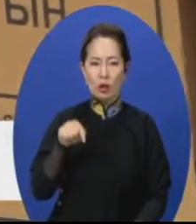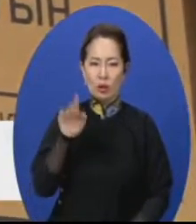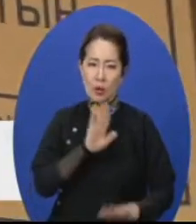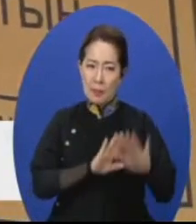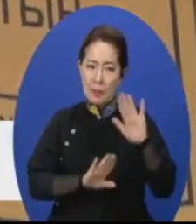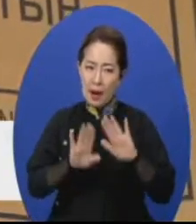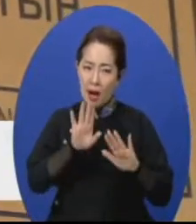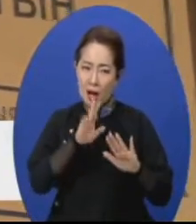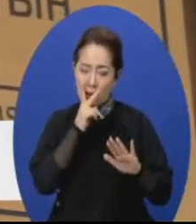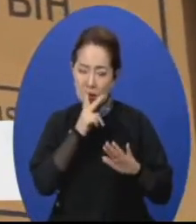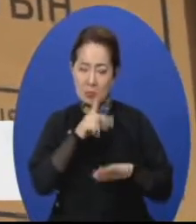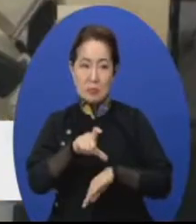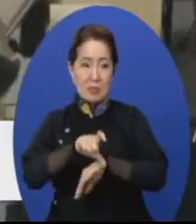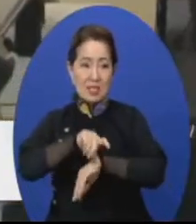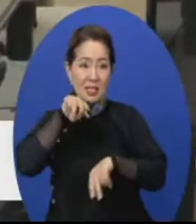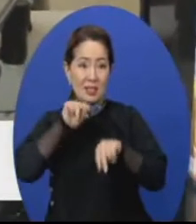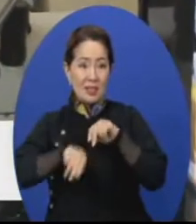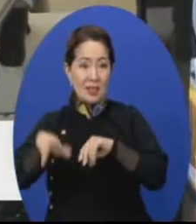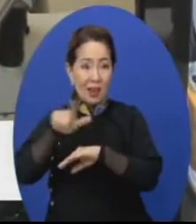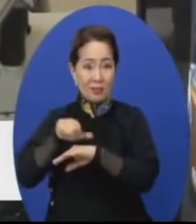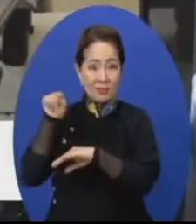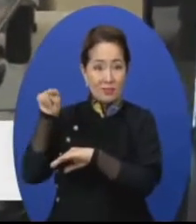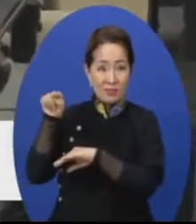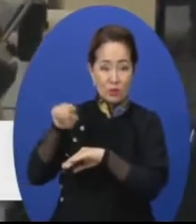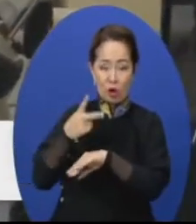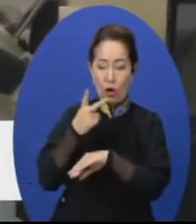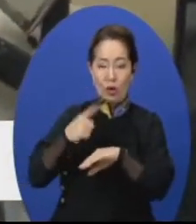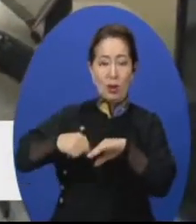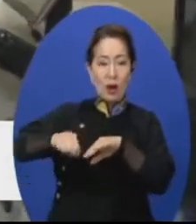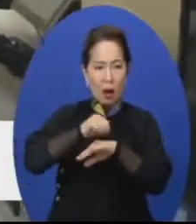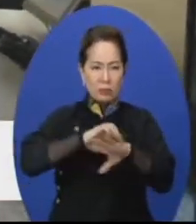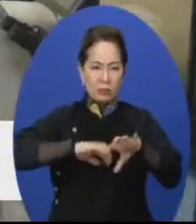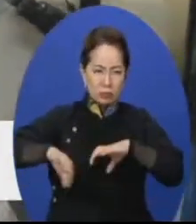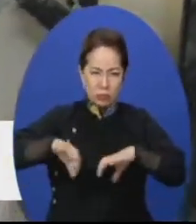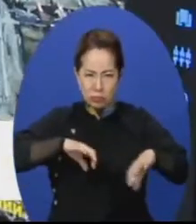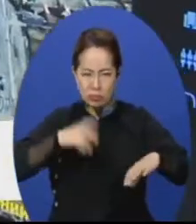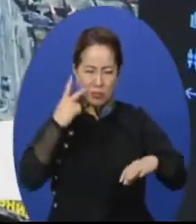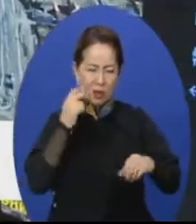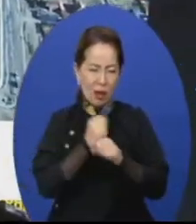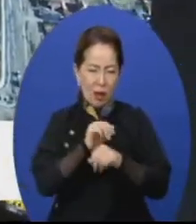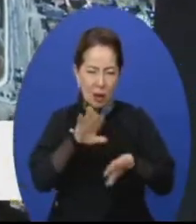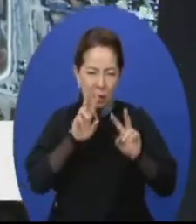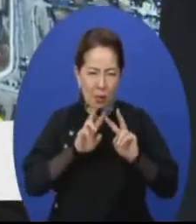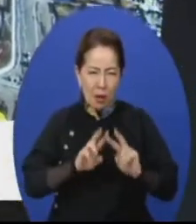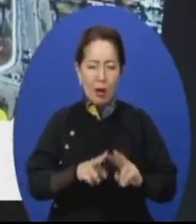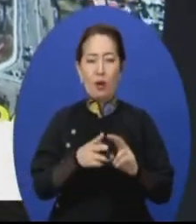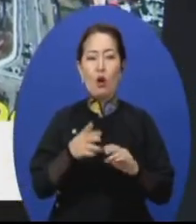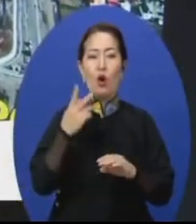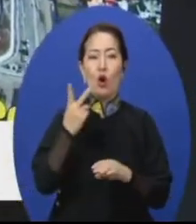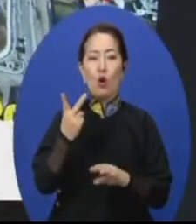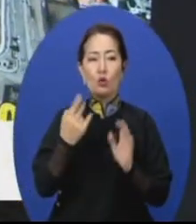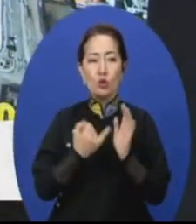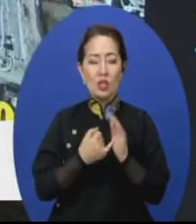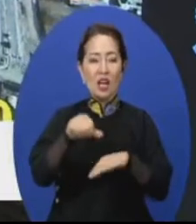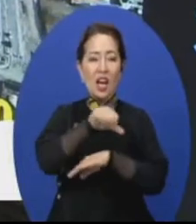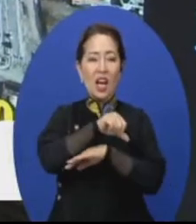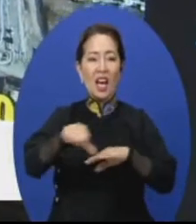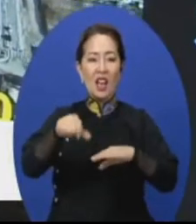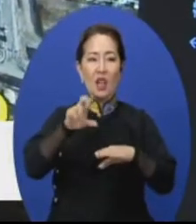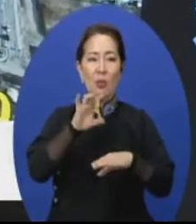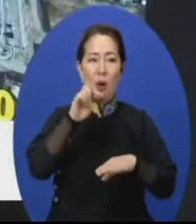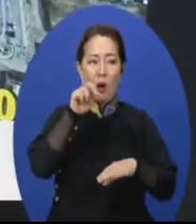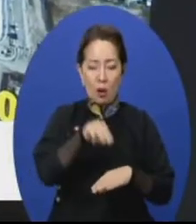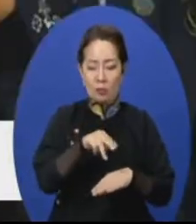Өнөөдрийн байдлаар мэрэгжлийн хяналтын ерөнхий газар 21 аймаг, нийслэлийн мэрэгжлийн хяналтын газар байнгын үйл ажиллагаатай 26 хилийн бомб, 16 гүний